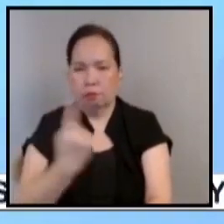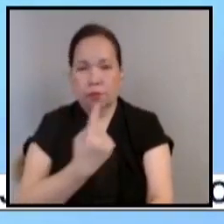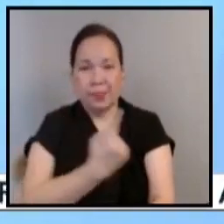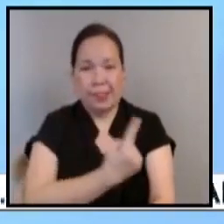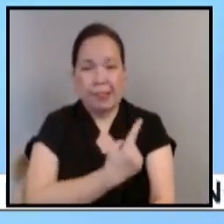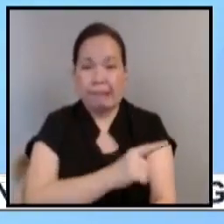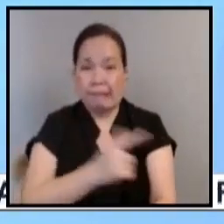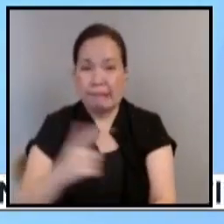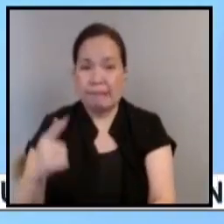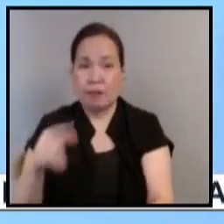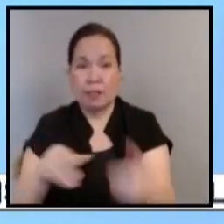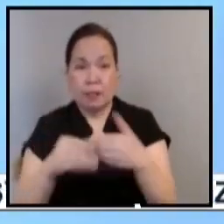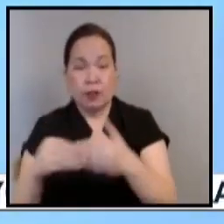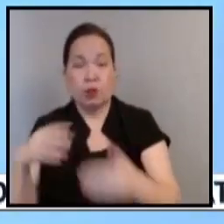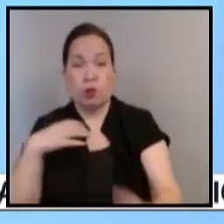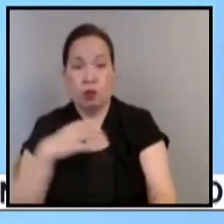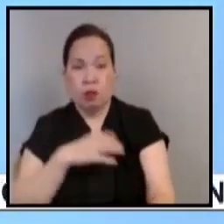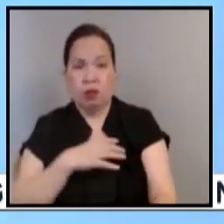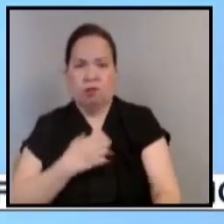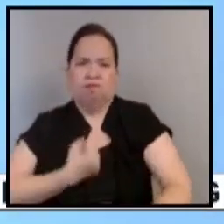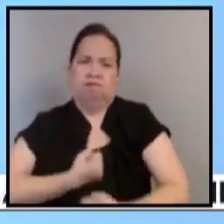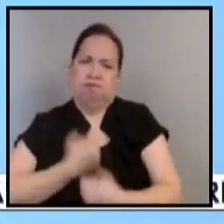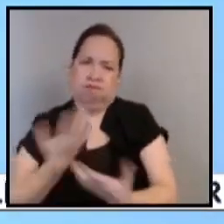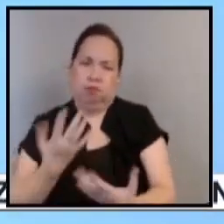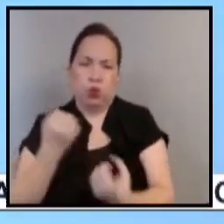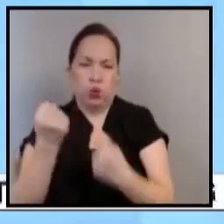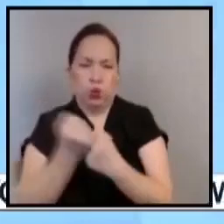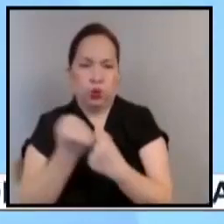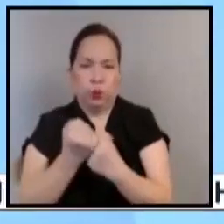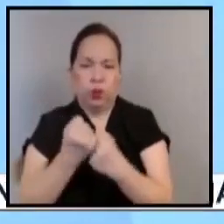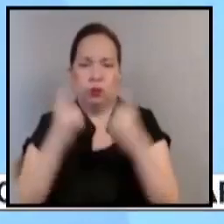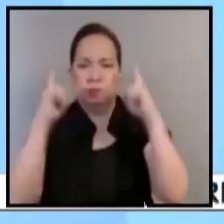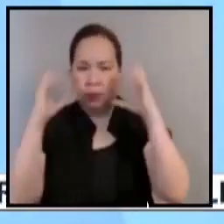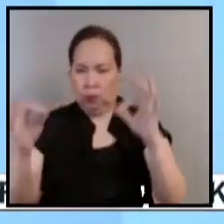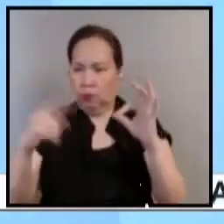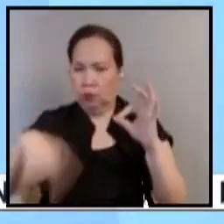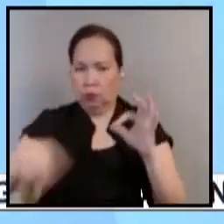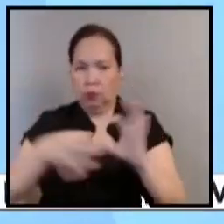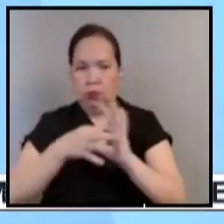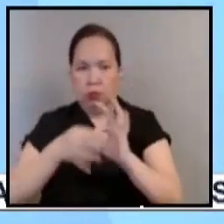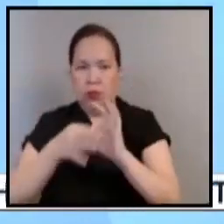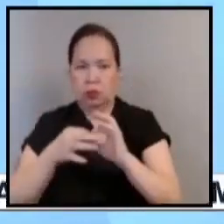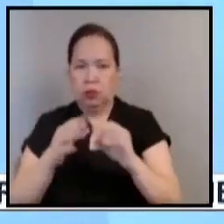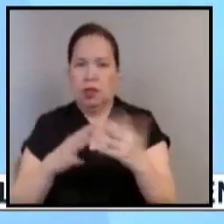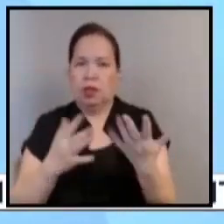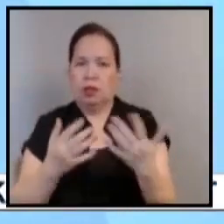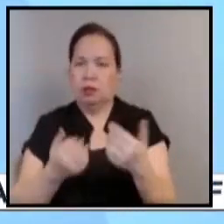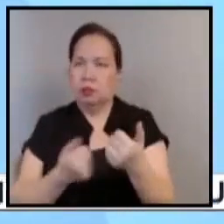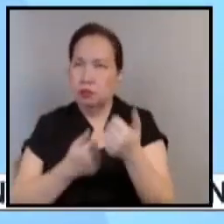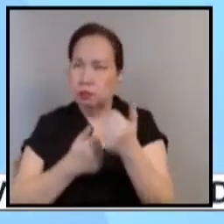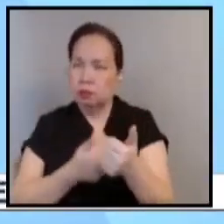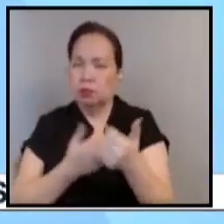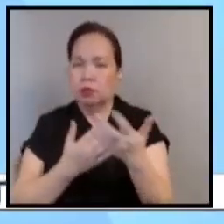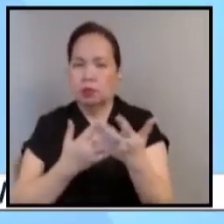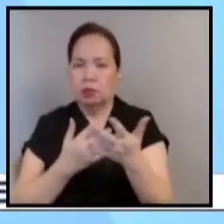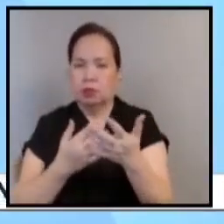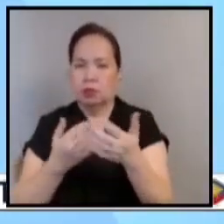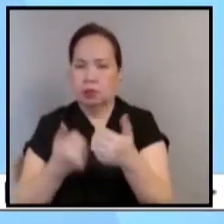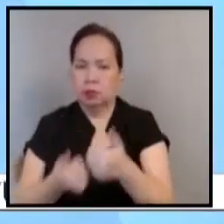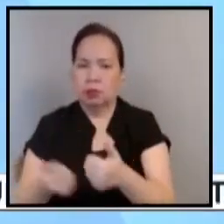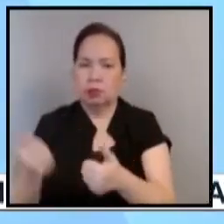leaders para maghayag ng suporta sa resolusyon at kay Speaker Romualdez, at kalaunay inadapt na rin nila ang